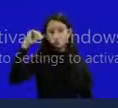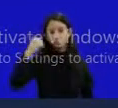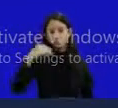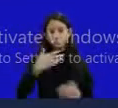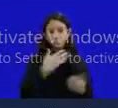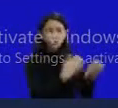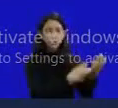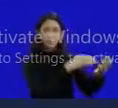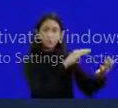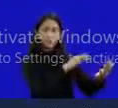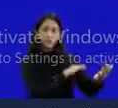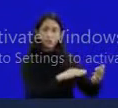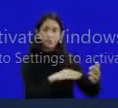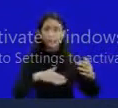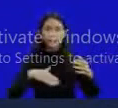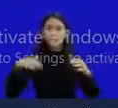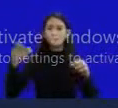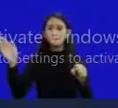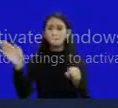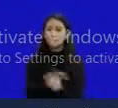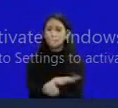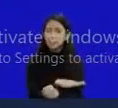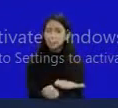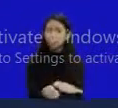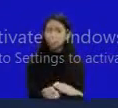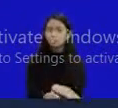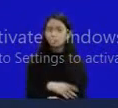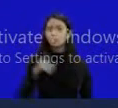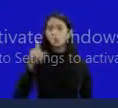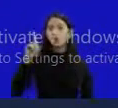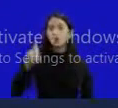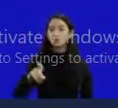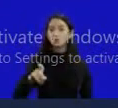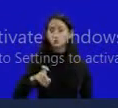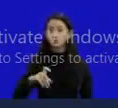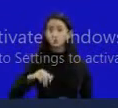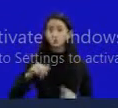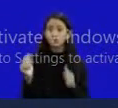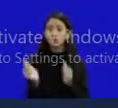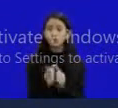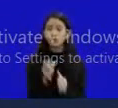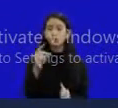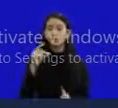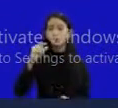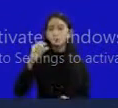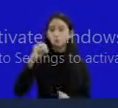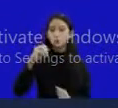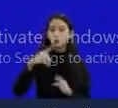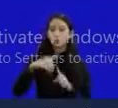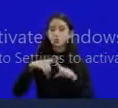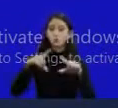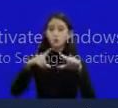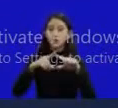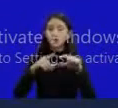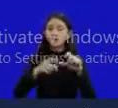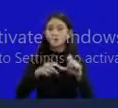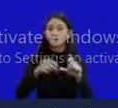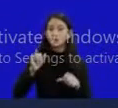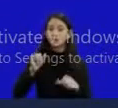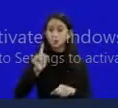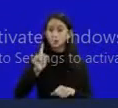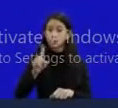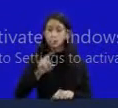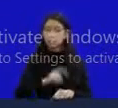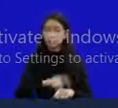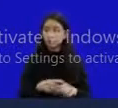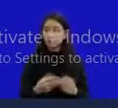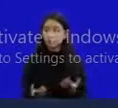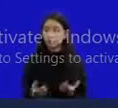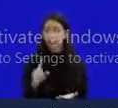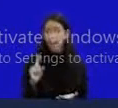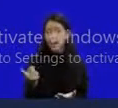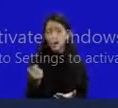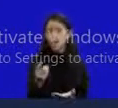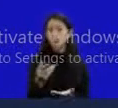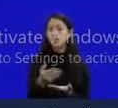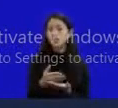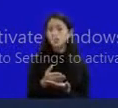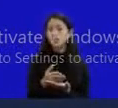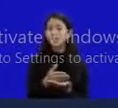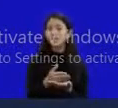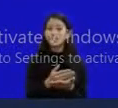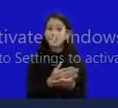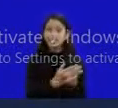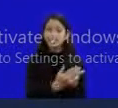kapasitas pun harus dengan rotasi jadinya pasti bisa to saat hanya mungkin setengah dari